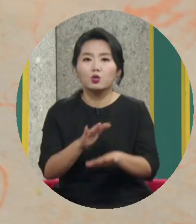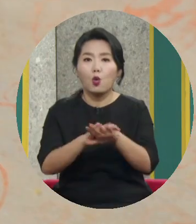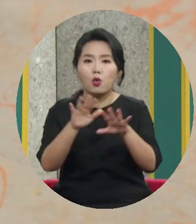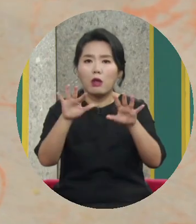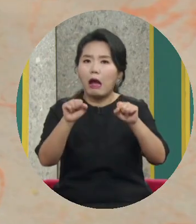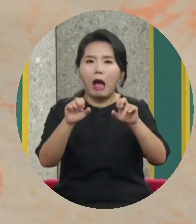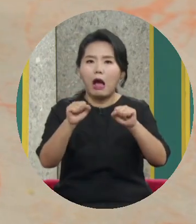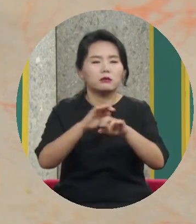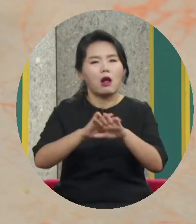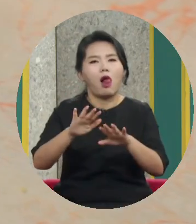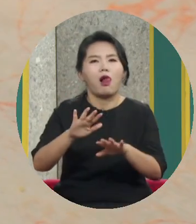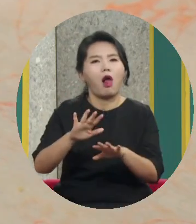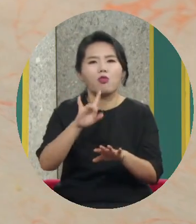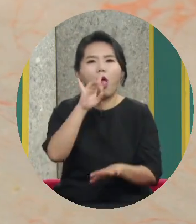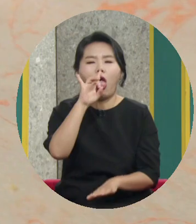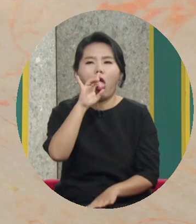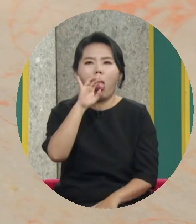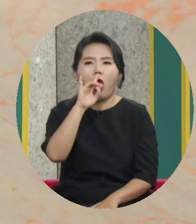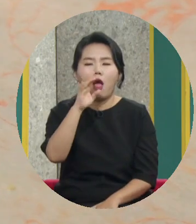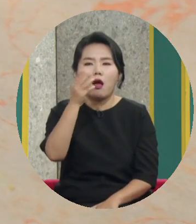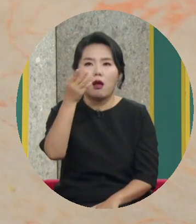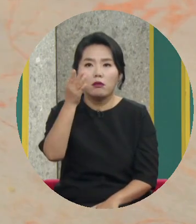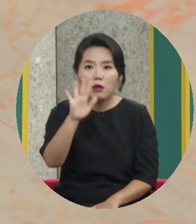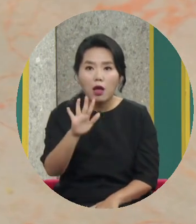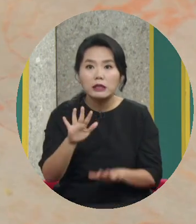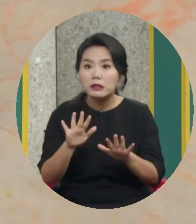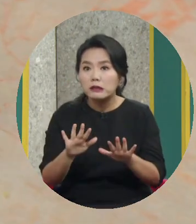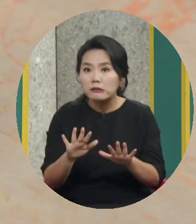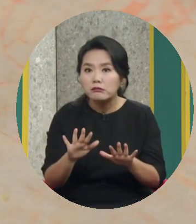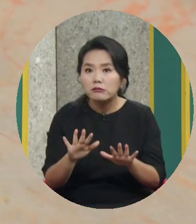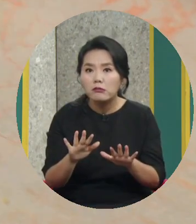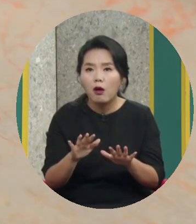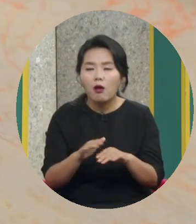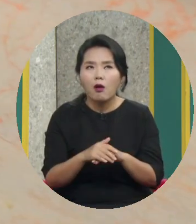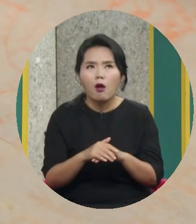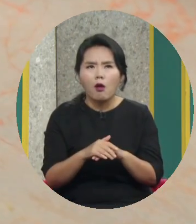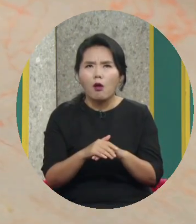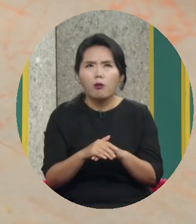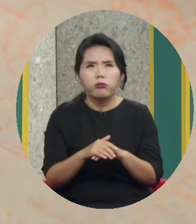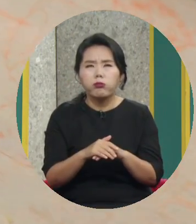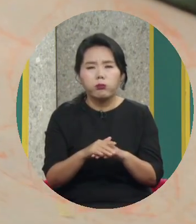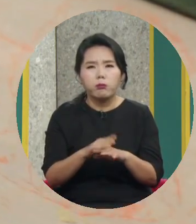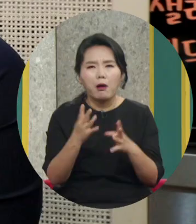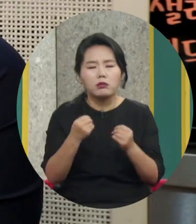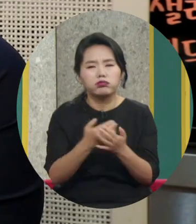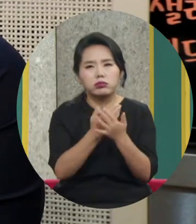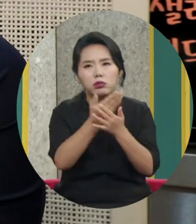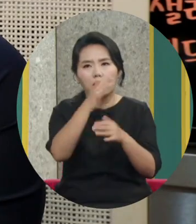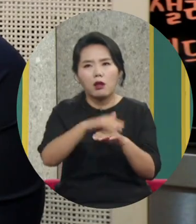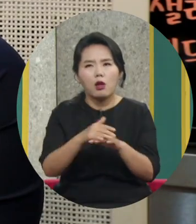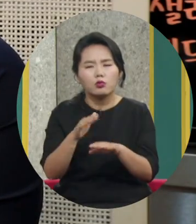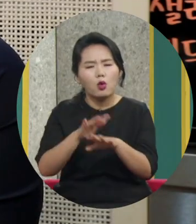많이 못했어요. 이게 되게 조금 많이 힘들어하더라고. 손으로 할 수 있는 것들을